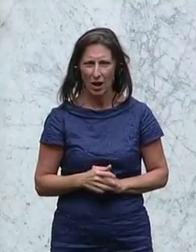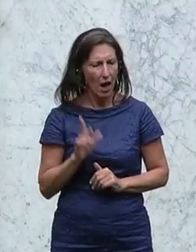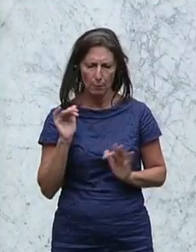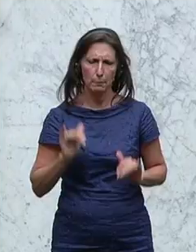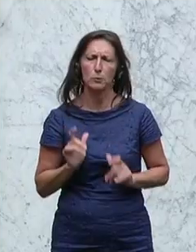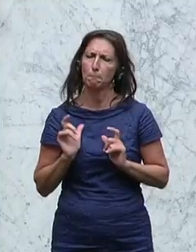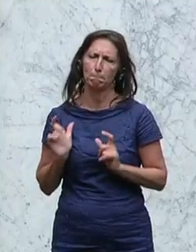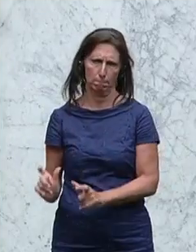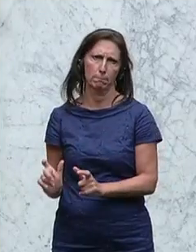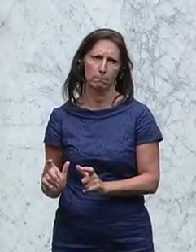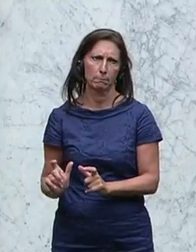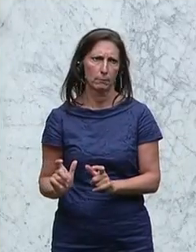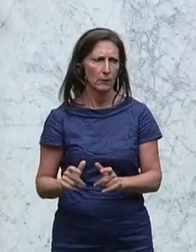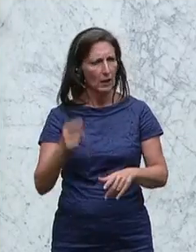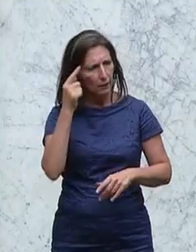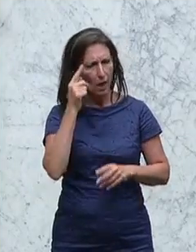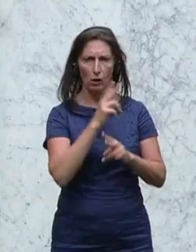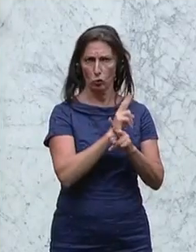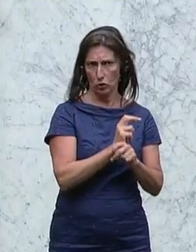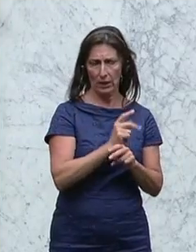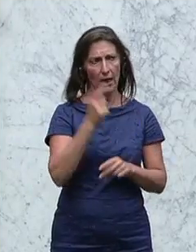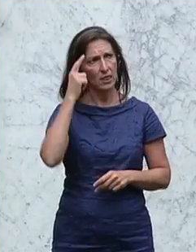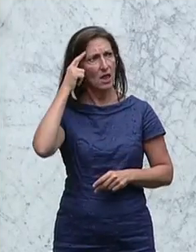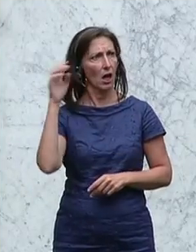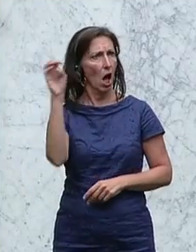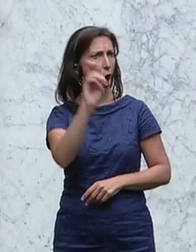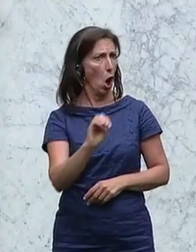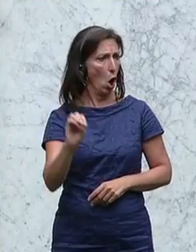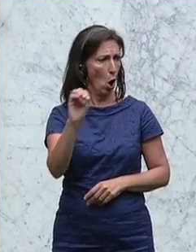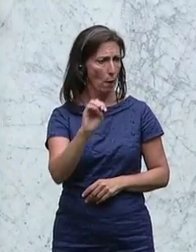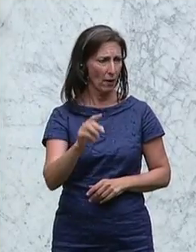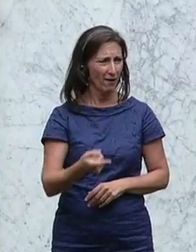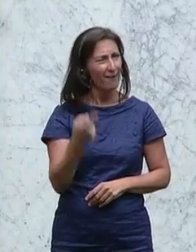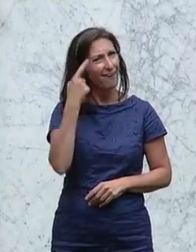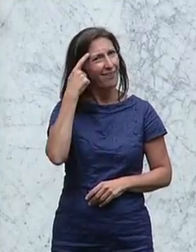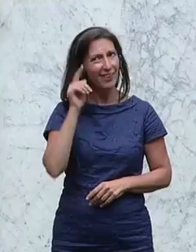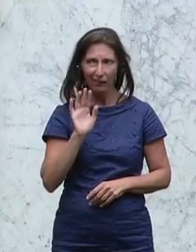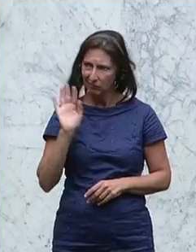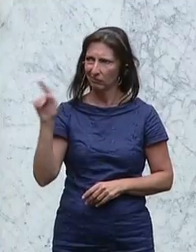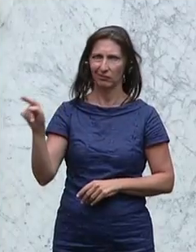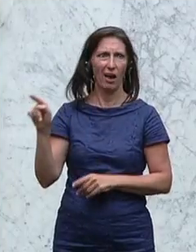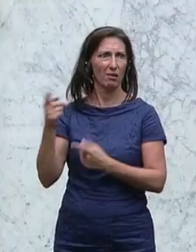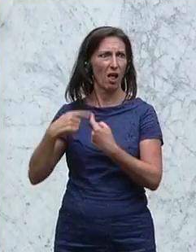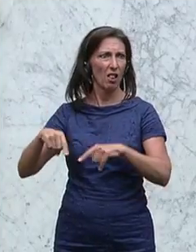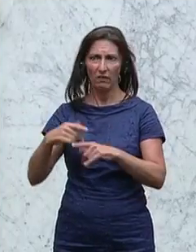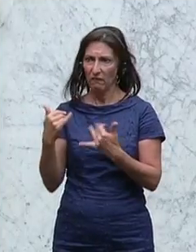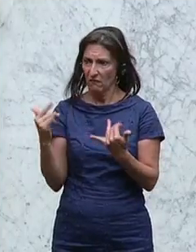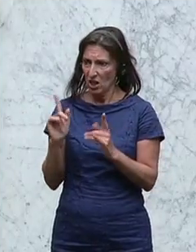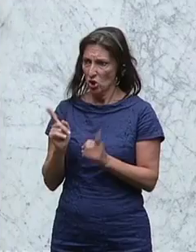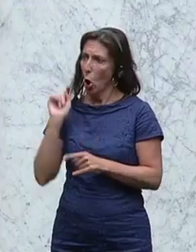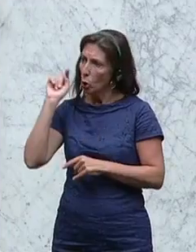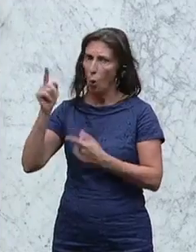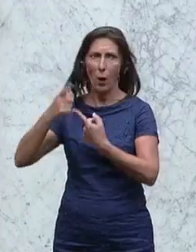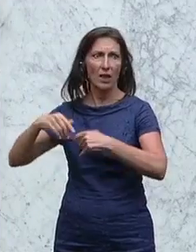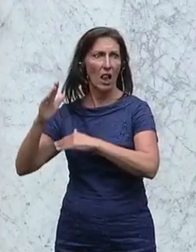verhindern im Sinne Österreichs, im Sinne Europas, aber auch im Sinne der Herkunftsländer. Denn wie sollen die auf die Beine kommen, wenn